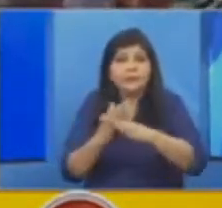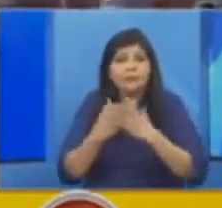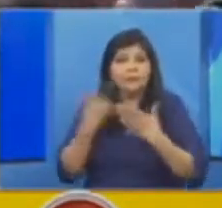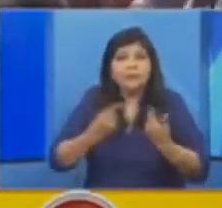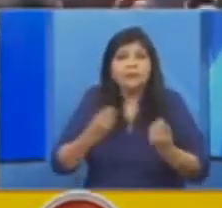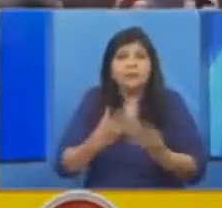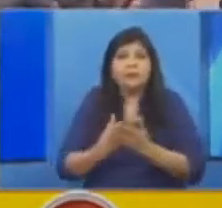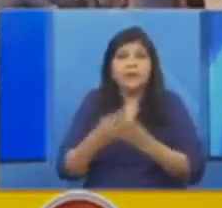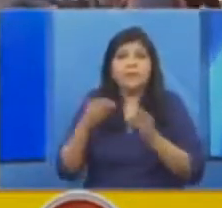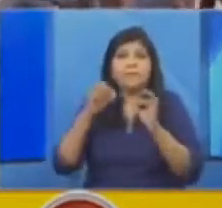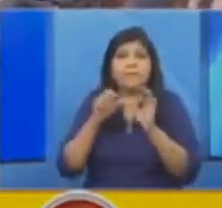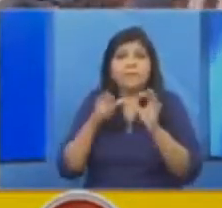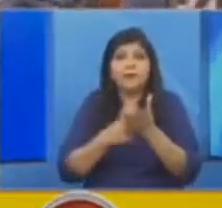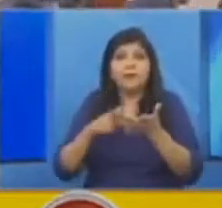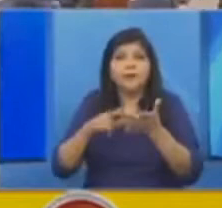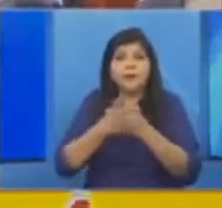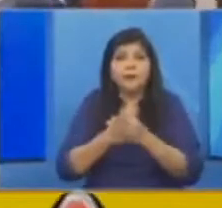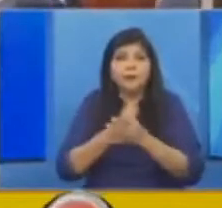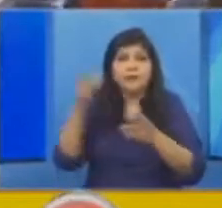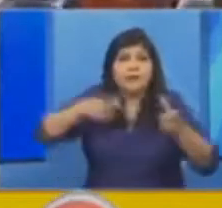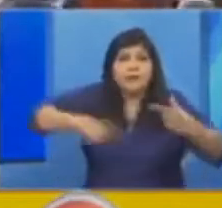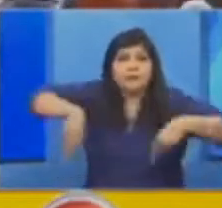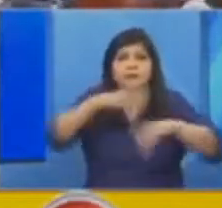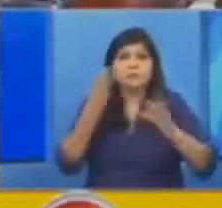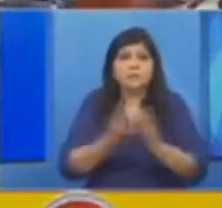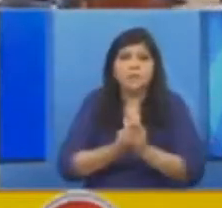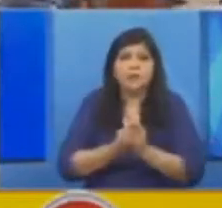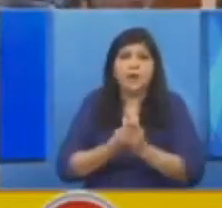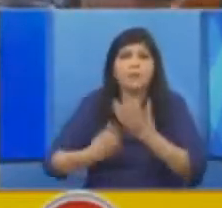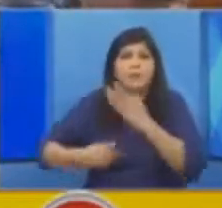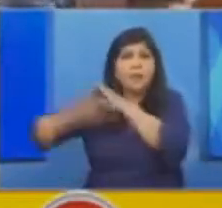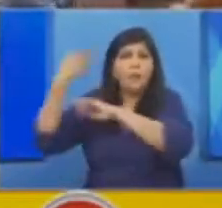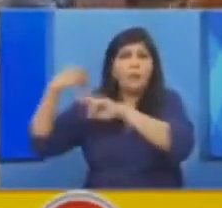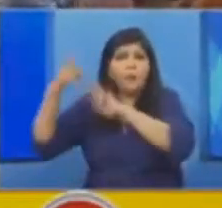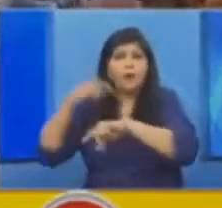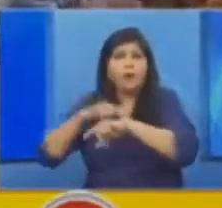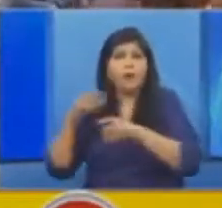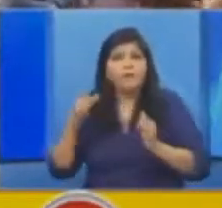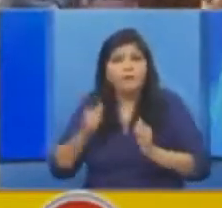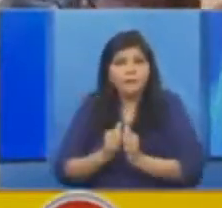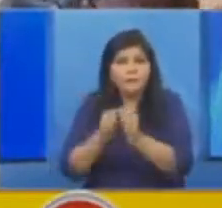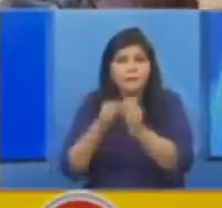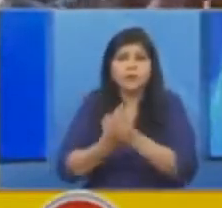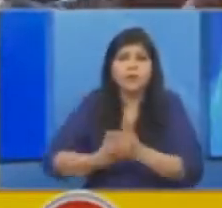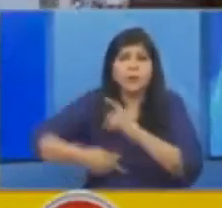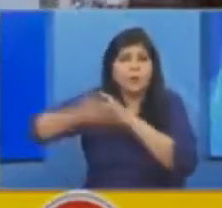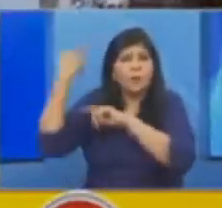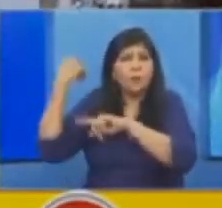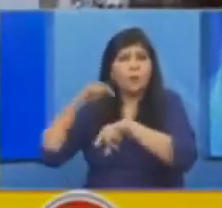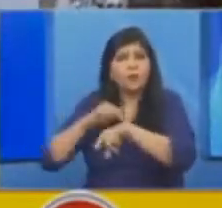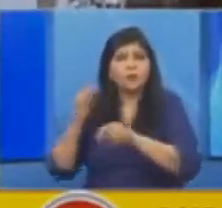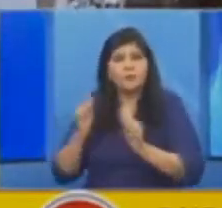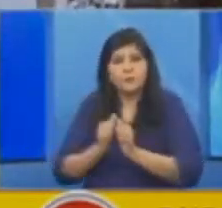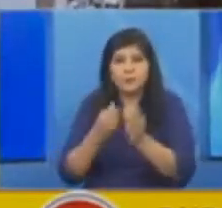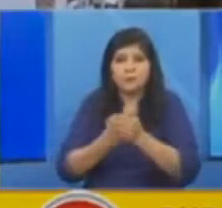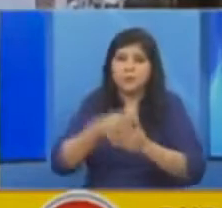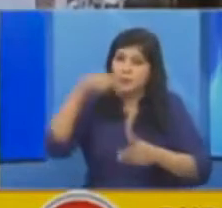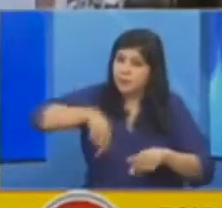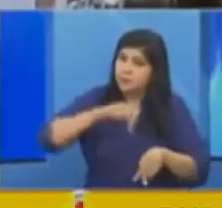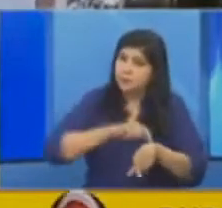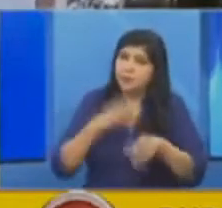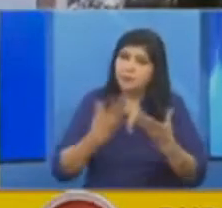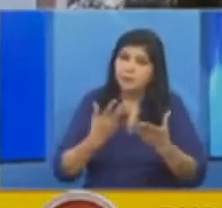को हो थारू समाज ने अपने परंपरा का हिस्सा बना लिया है और सदियों से बनाया है इस दोरान